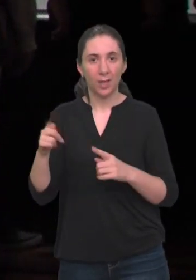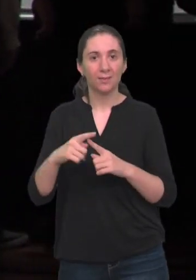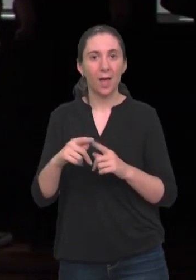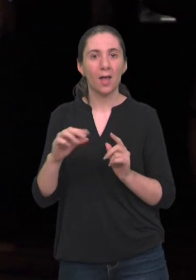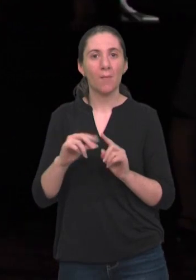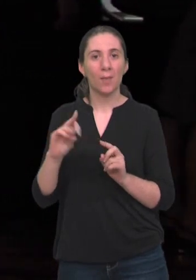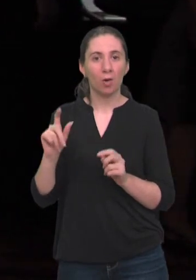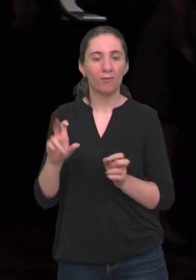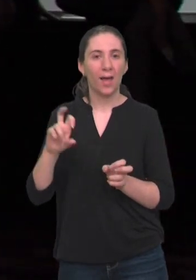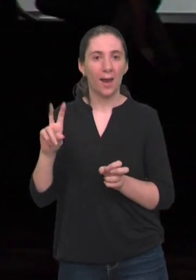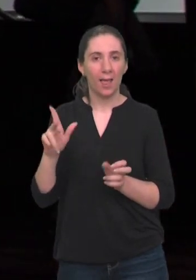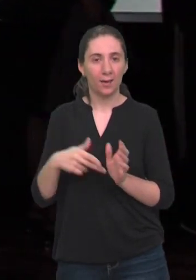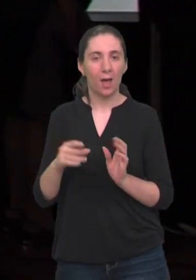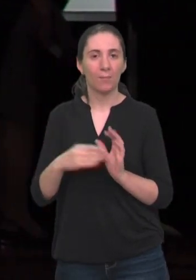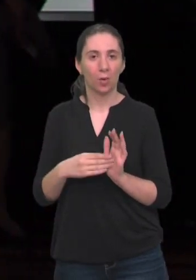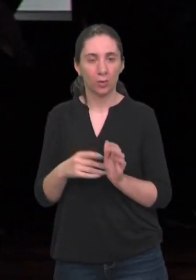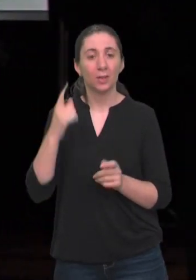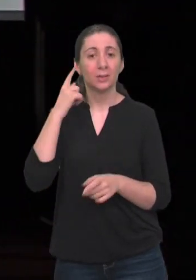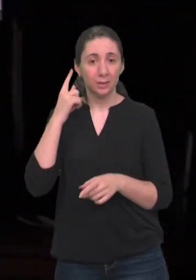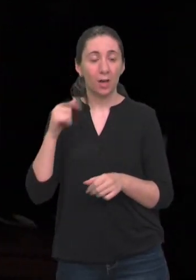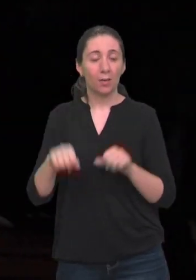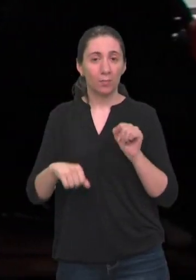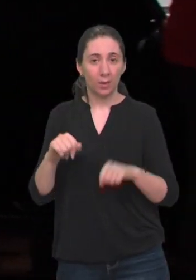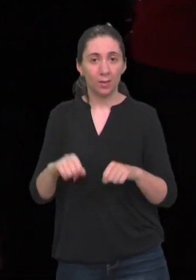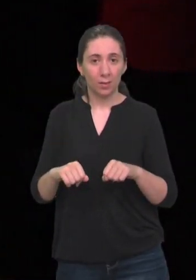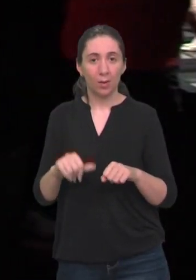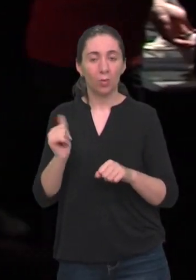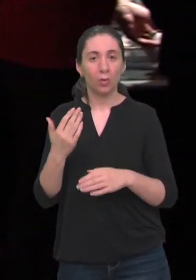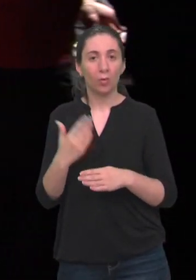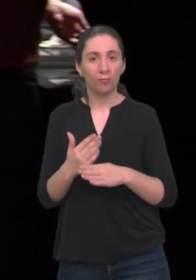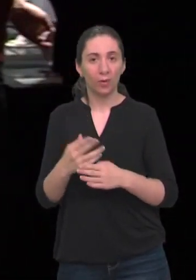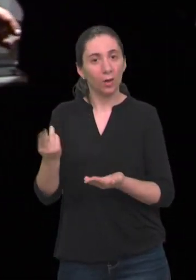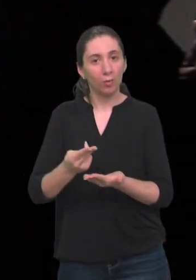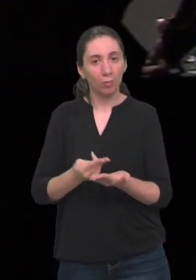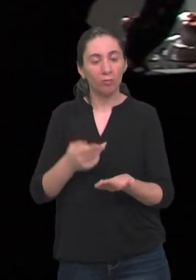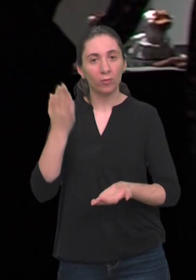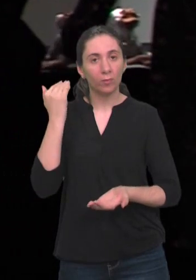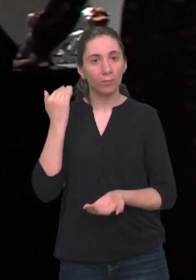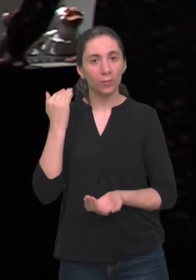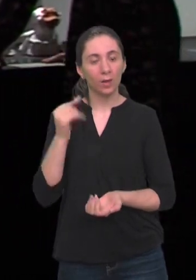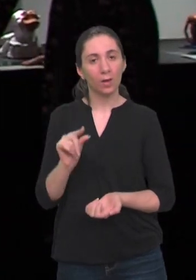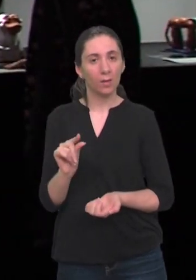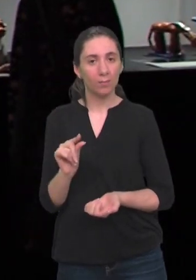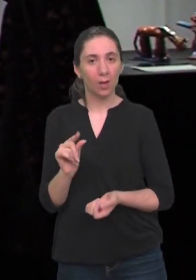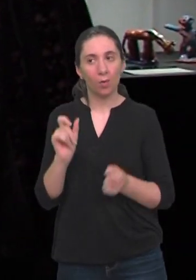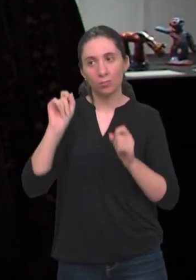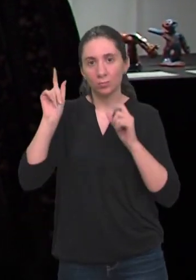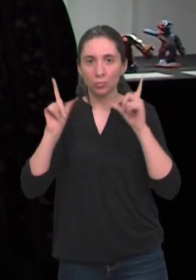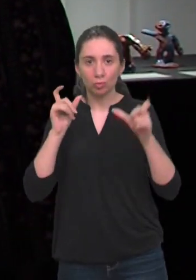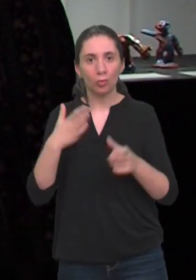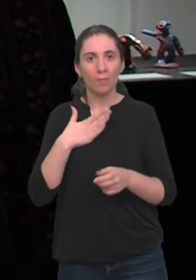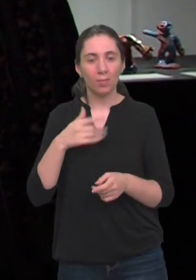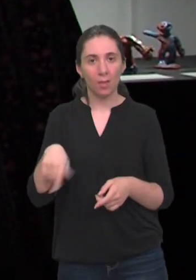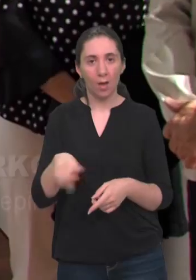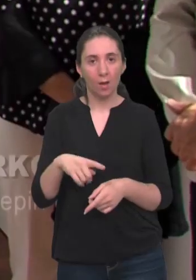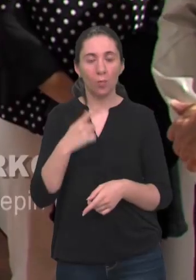Parlov, Elena Mrkonja. Znam kako je uvijek likovnost bila malo apstraktnija nama